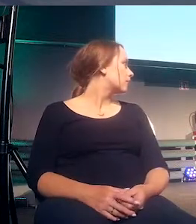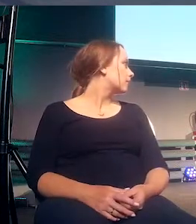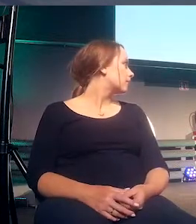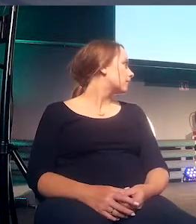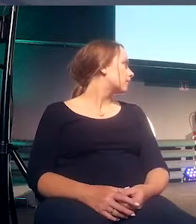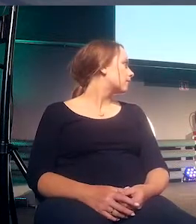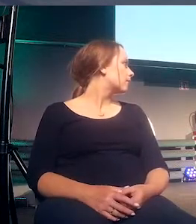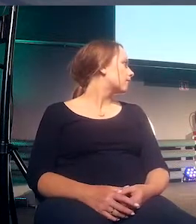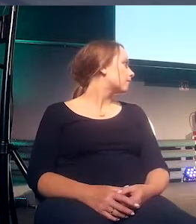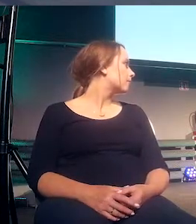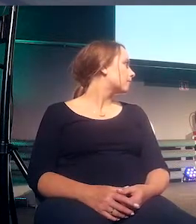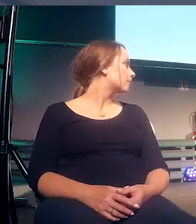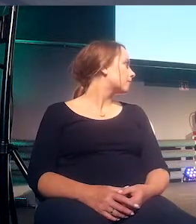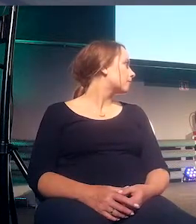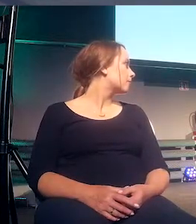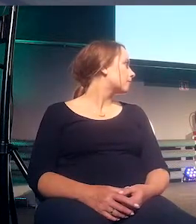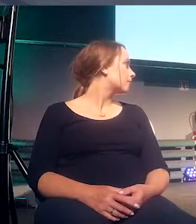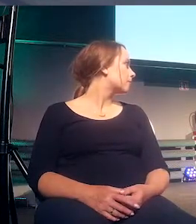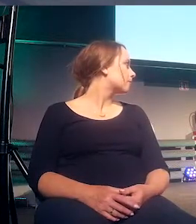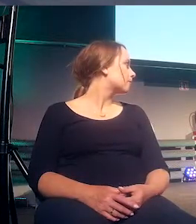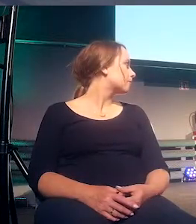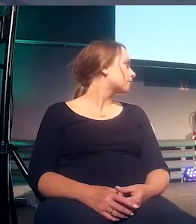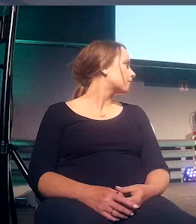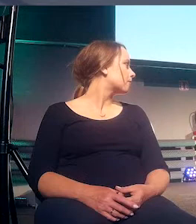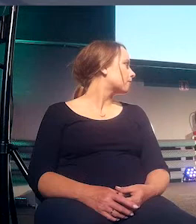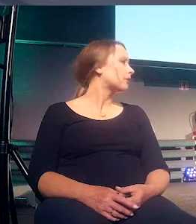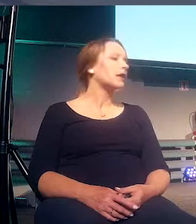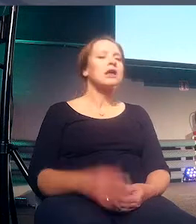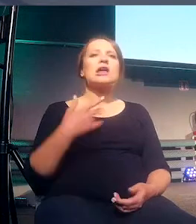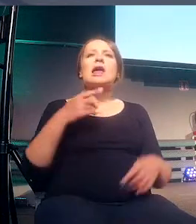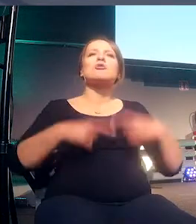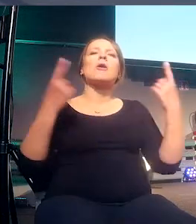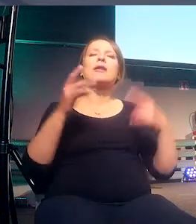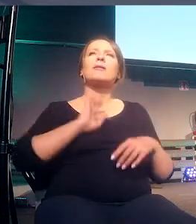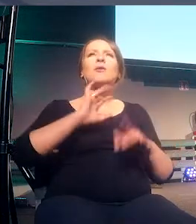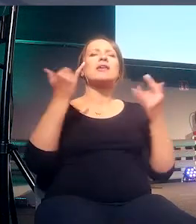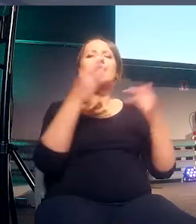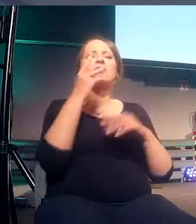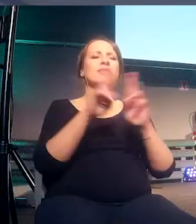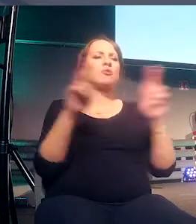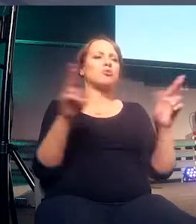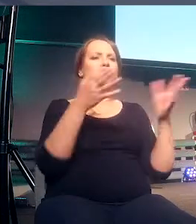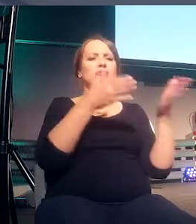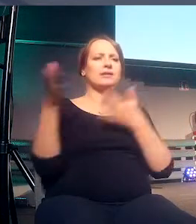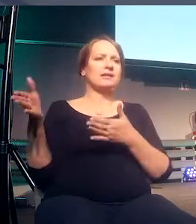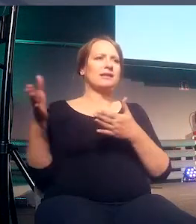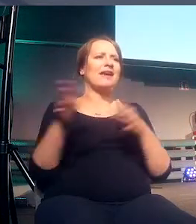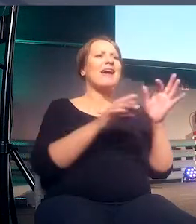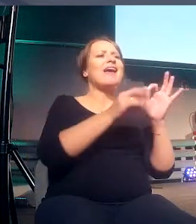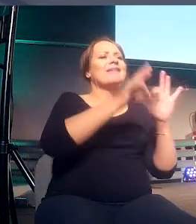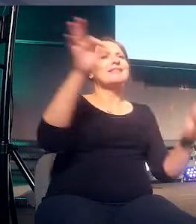na własnej skórze, jaka jest fundamentalna i podstawowa różnica, która związana jest ze skalowaniem